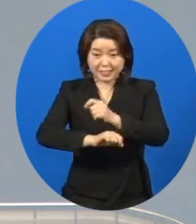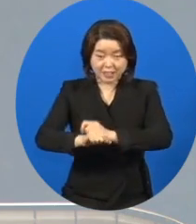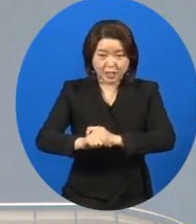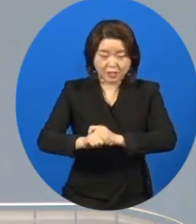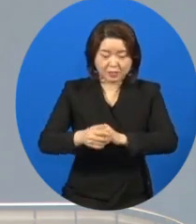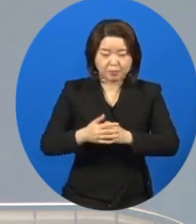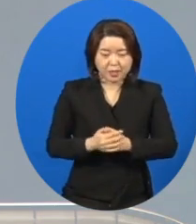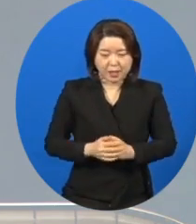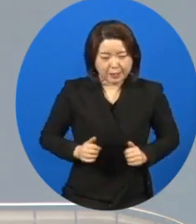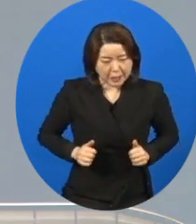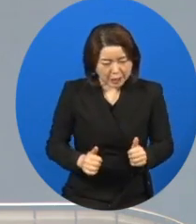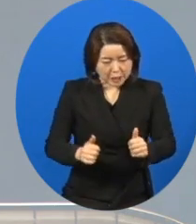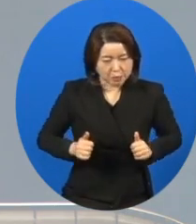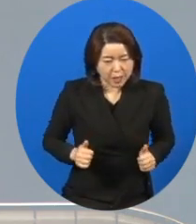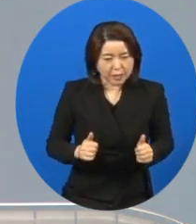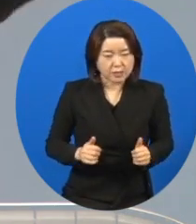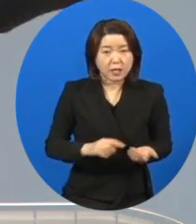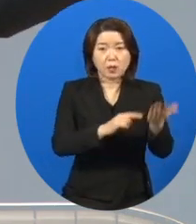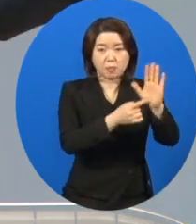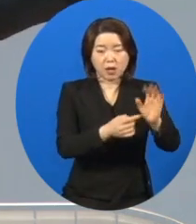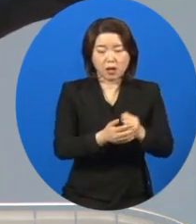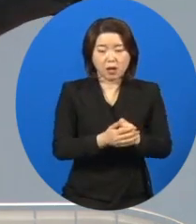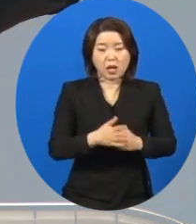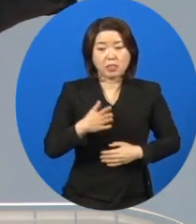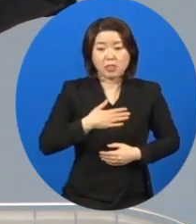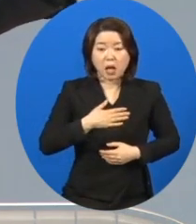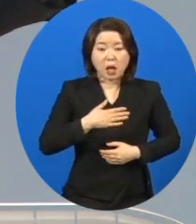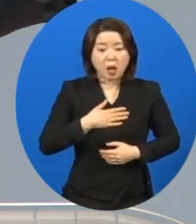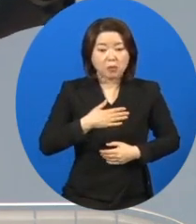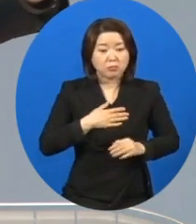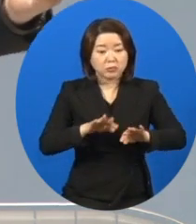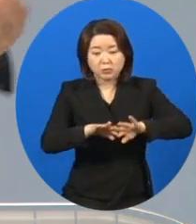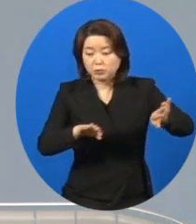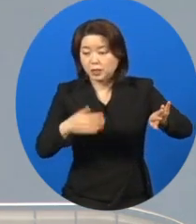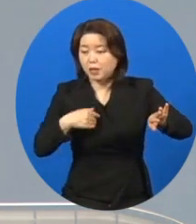사람을 세우면 나는 또 할 일이 또 있는 거예요.